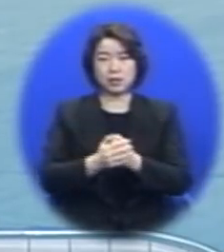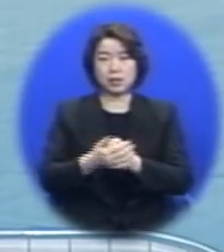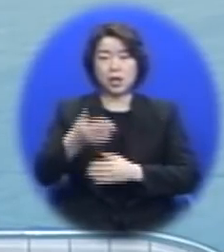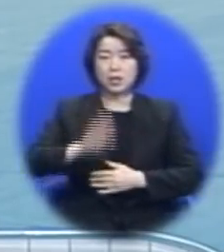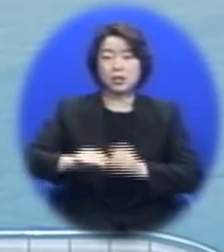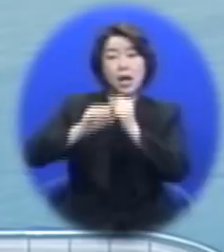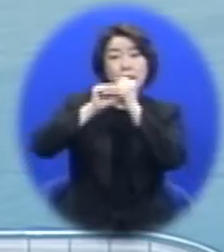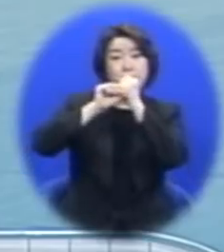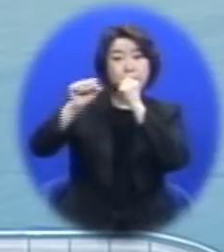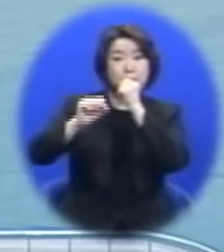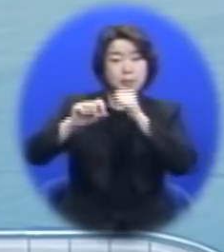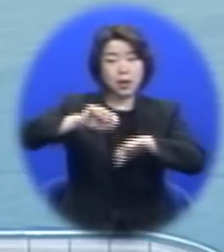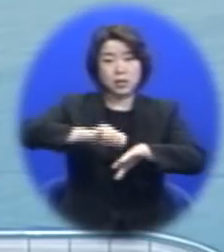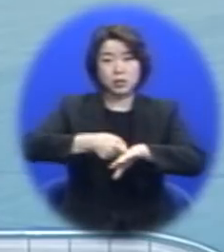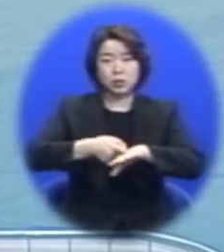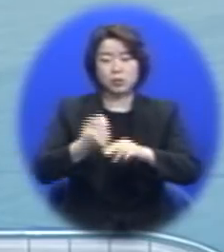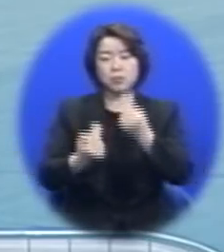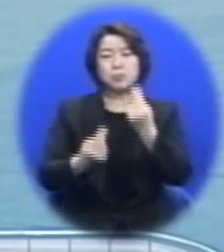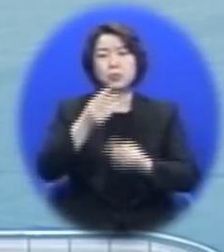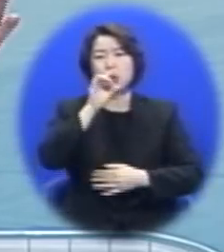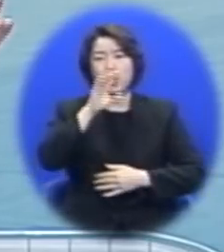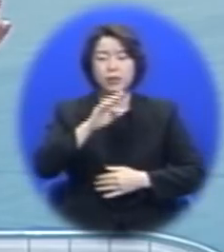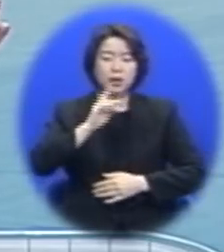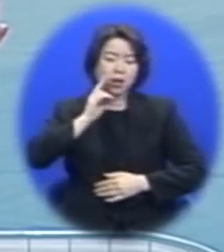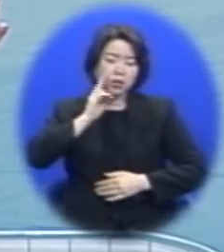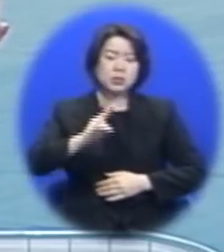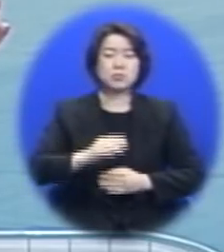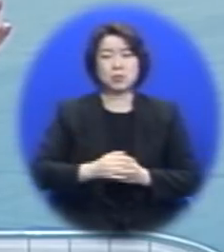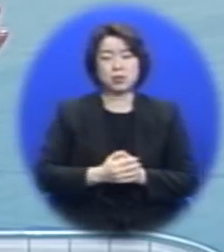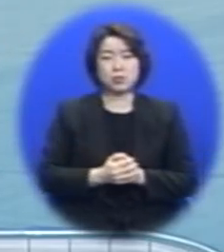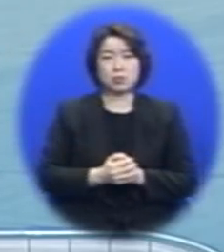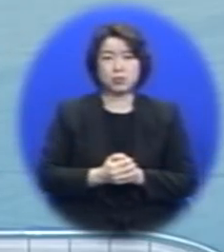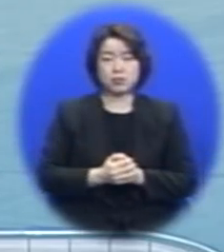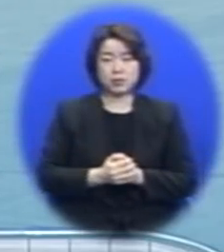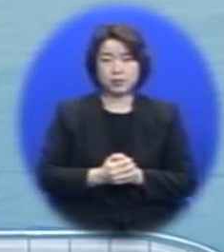나팔 재앙은 비교가 안 되게 심각해요.